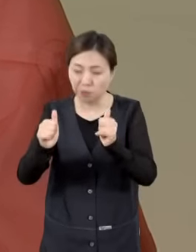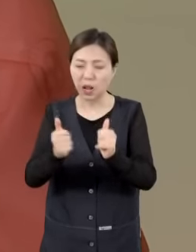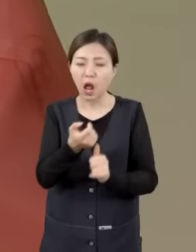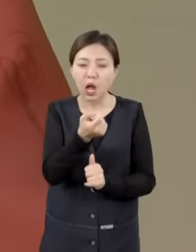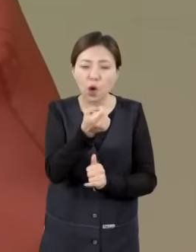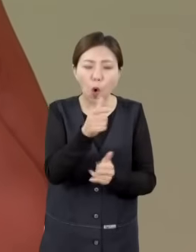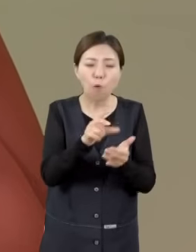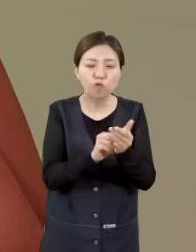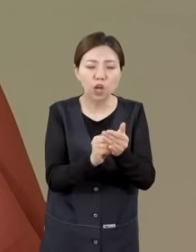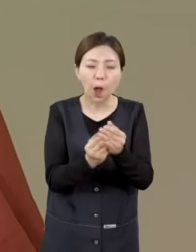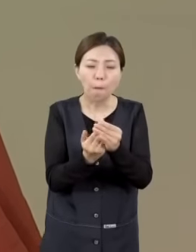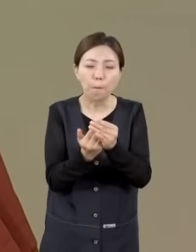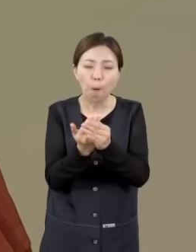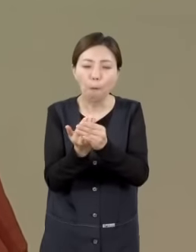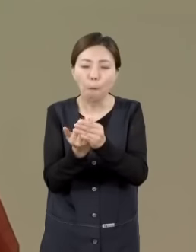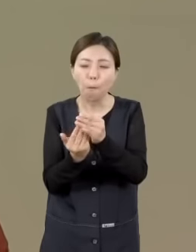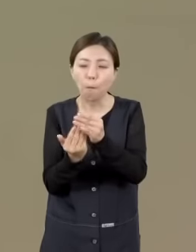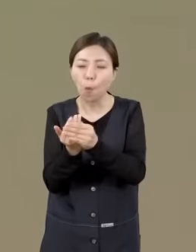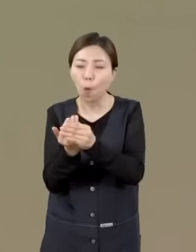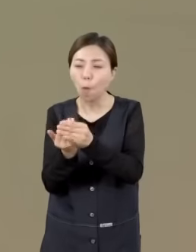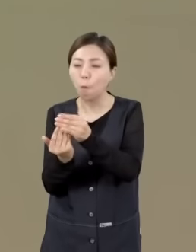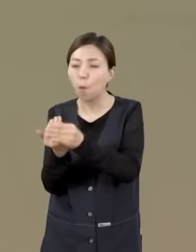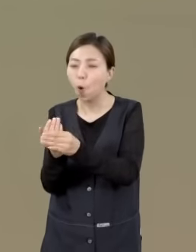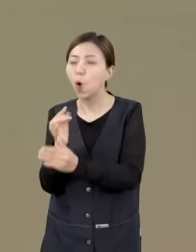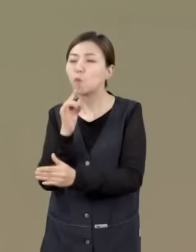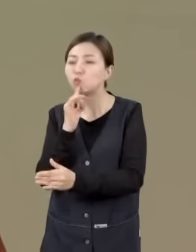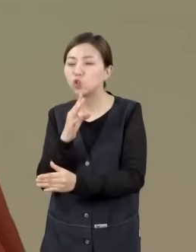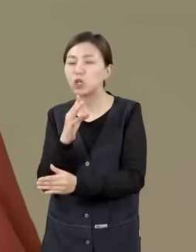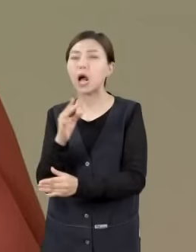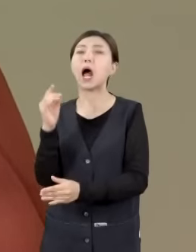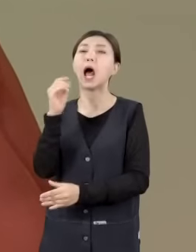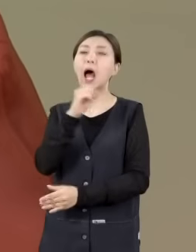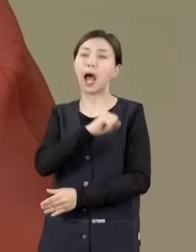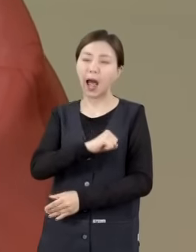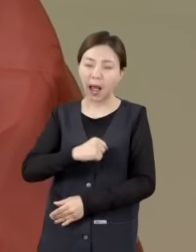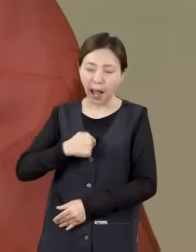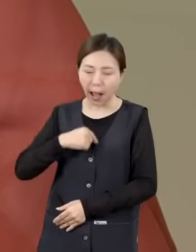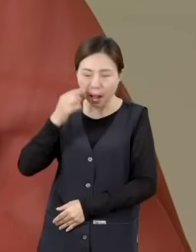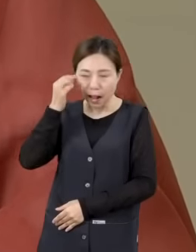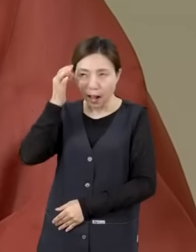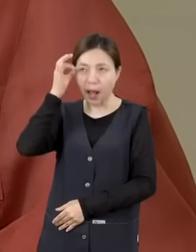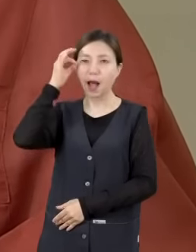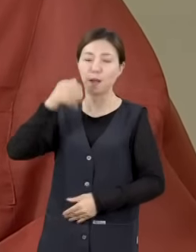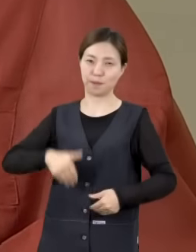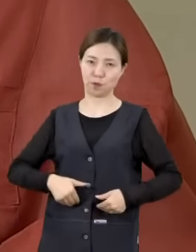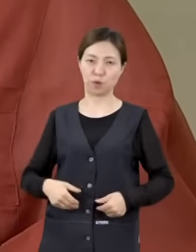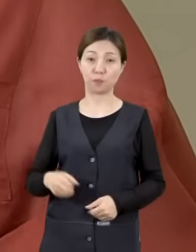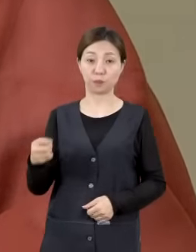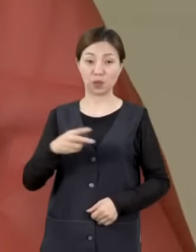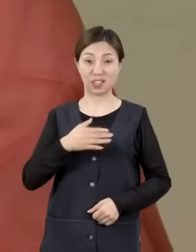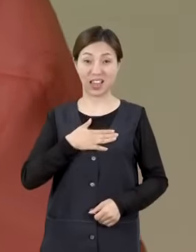업보를 작게 받고 있는 업장이 소멸하고 있는